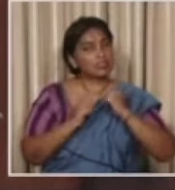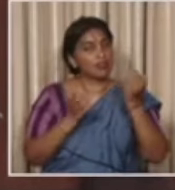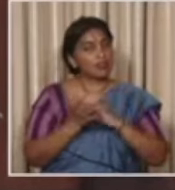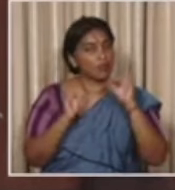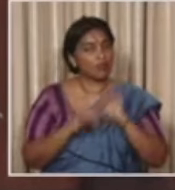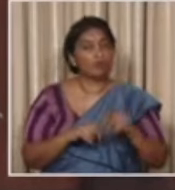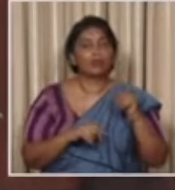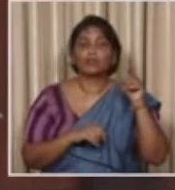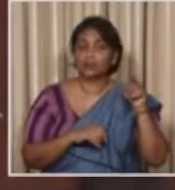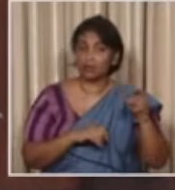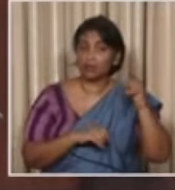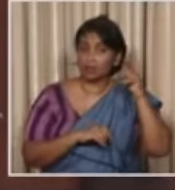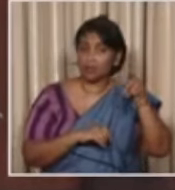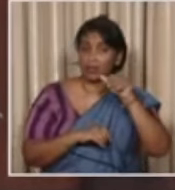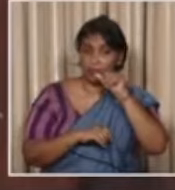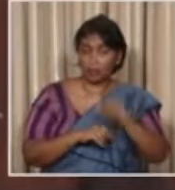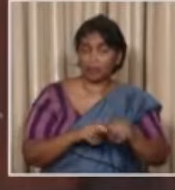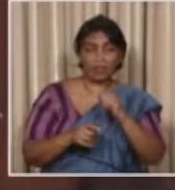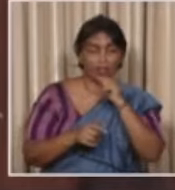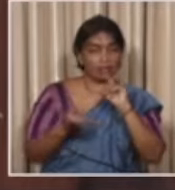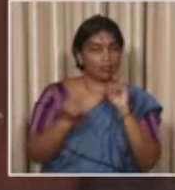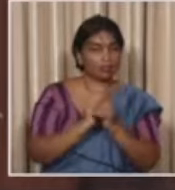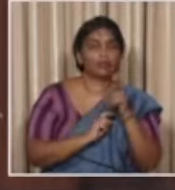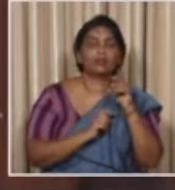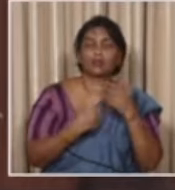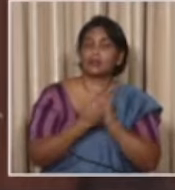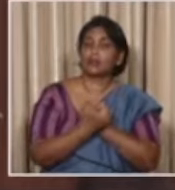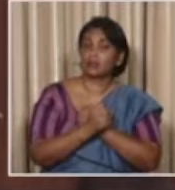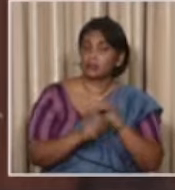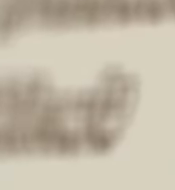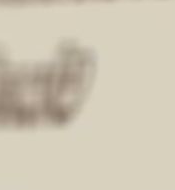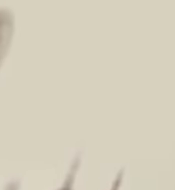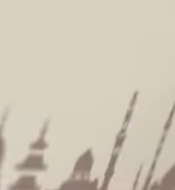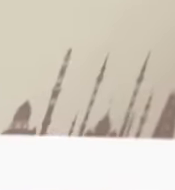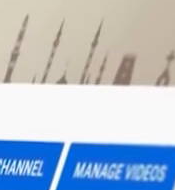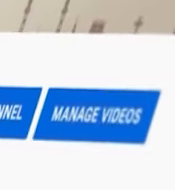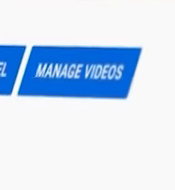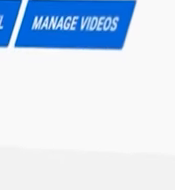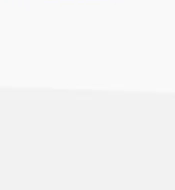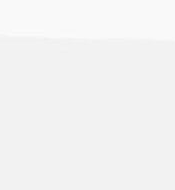ඔබතුමාටත් මේක ඔබතුමා ඇත්ත වසන් කරනවා කියන චෝදනාවෙන් ඔබතුමා බේරෙනවා නම් මෙන්න මේ එක